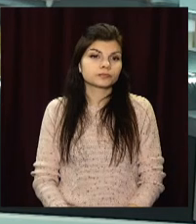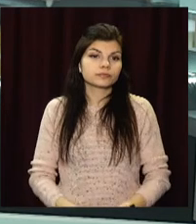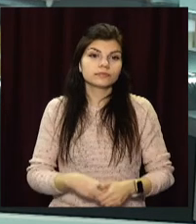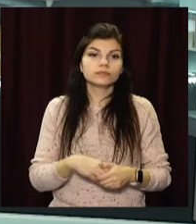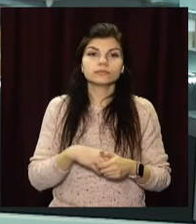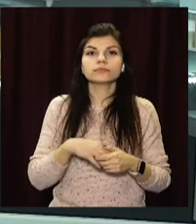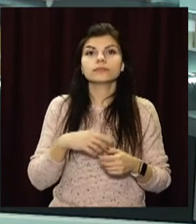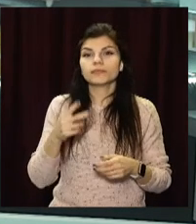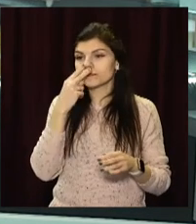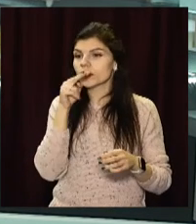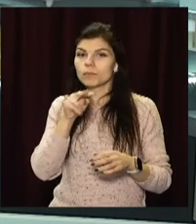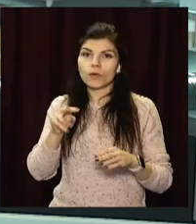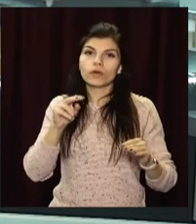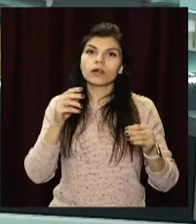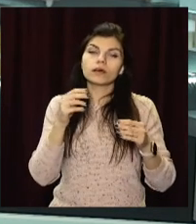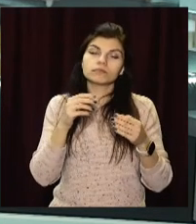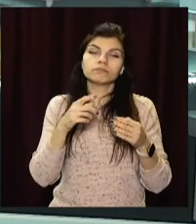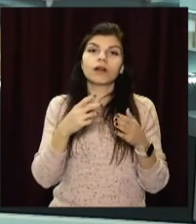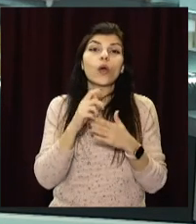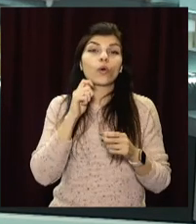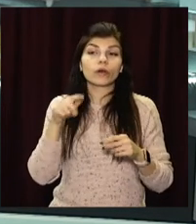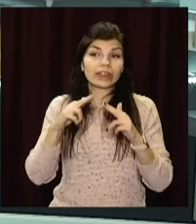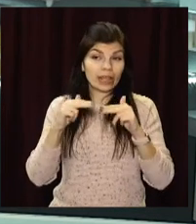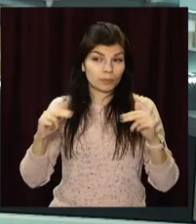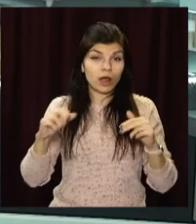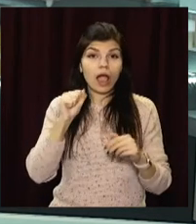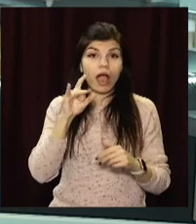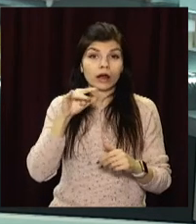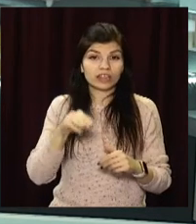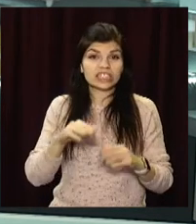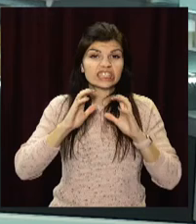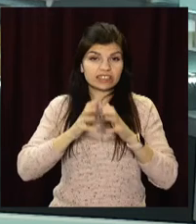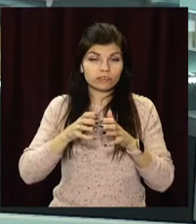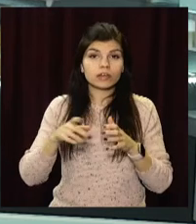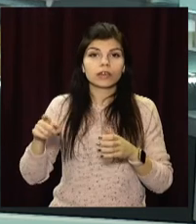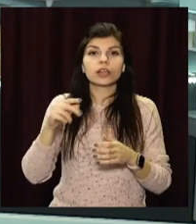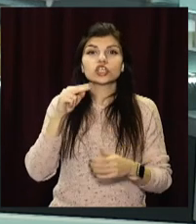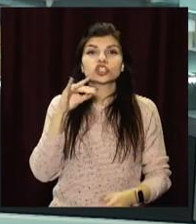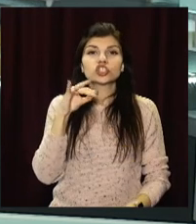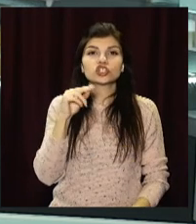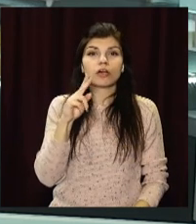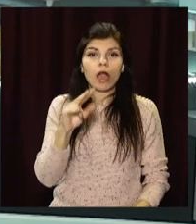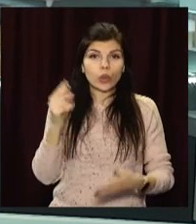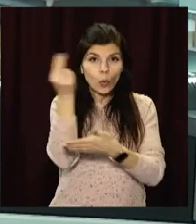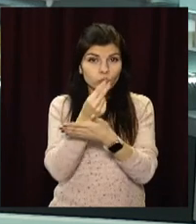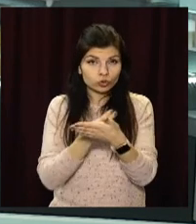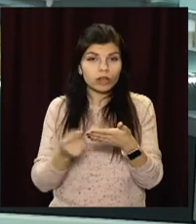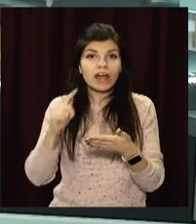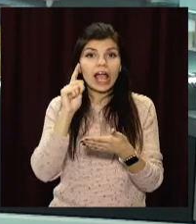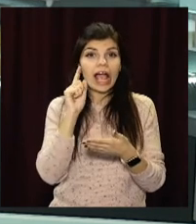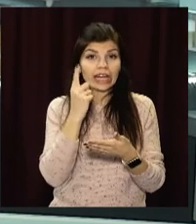Мистецький погляд на національну банкноту. У Дніпровській галереї «Артсвіт» столичний художник Давид Чичкан презентував виставку